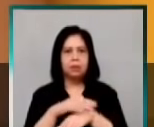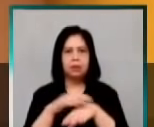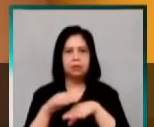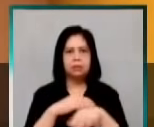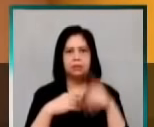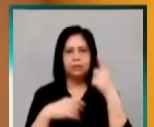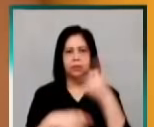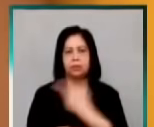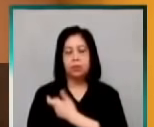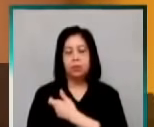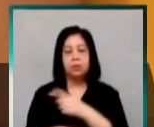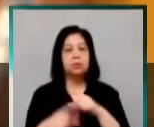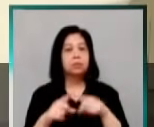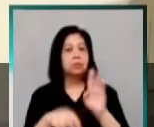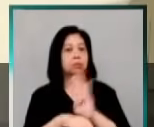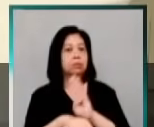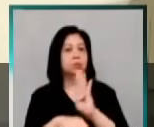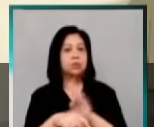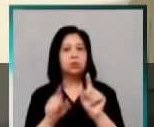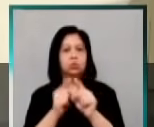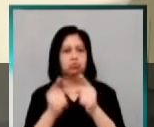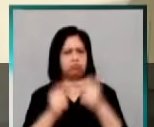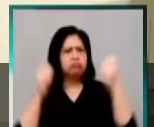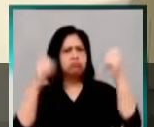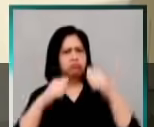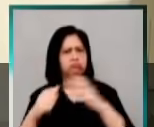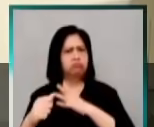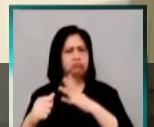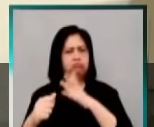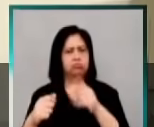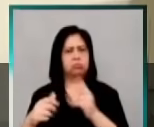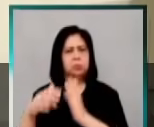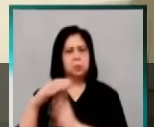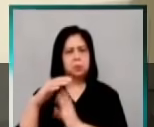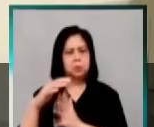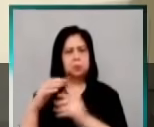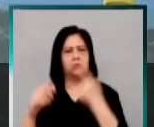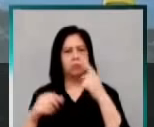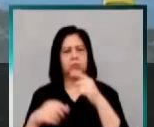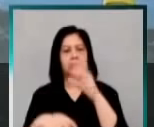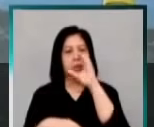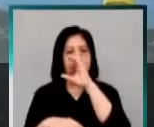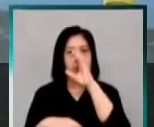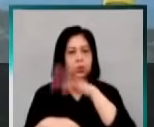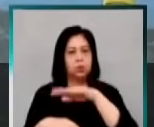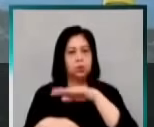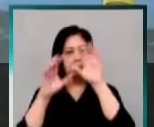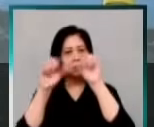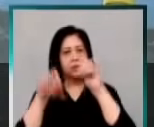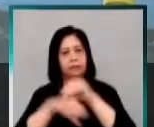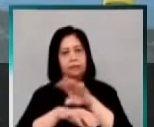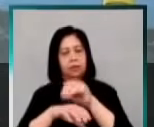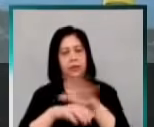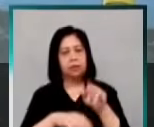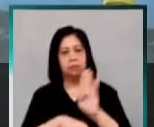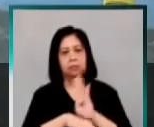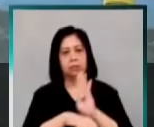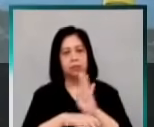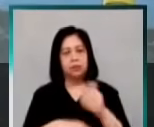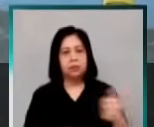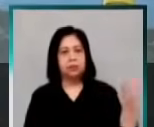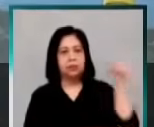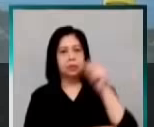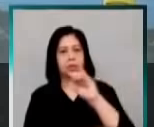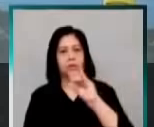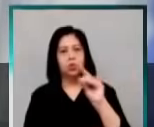ang business sector, pabor sa bakuna bubble ng Cebu City. Gusto rin ni Presidential Advisor on Entrepreneurship, Secretary Joey